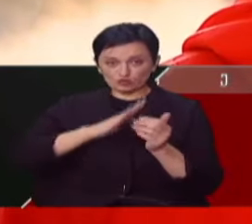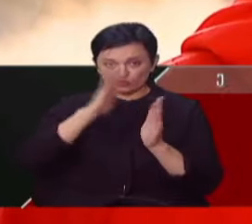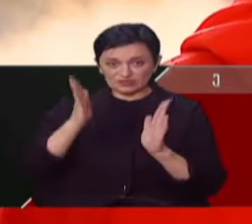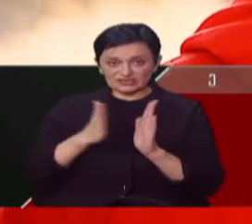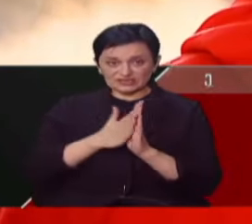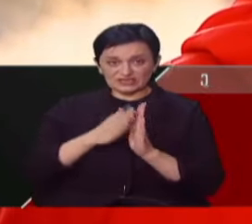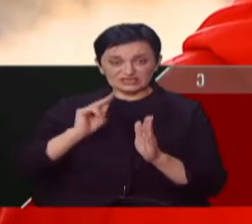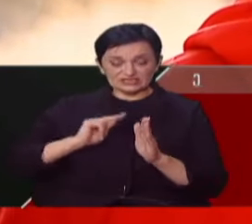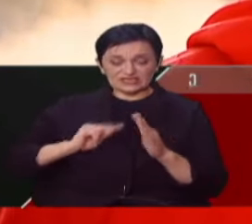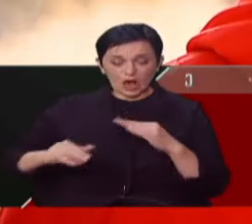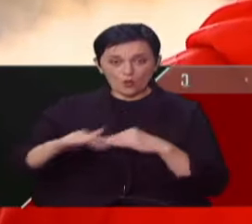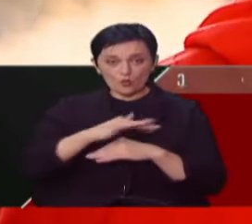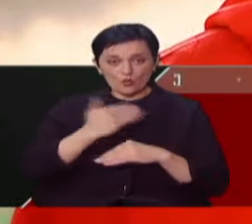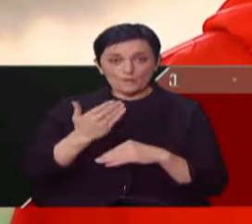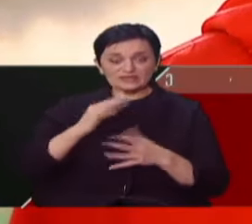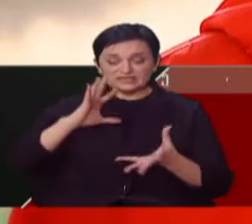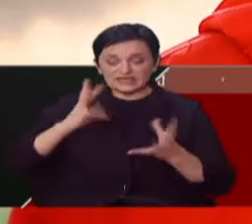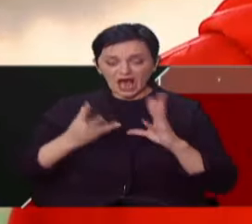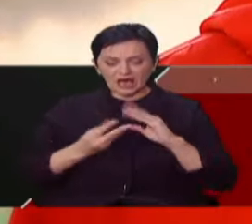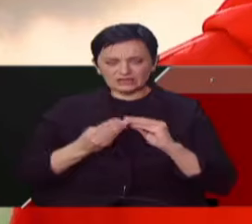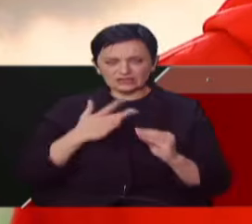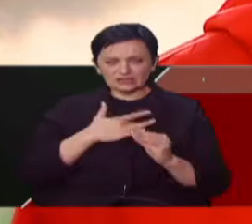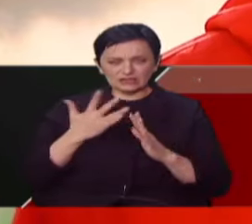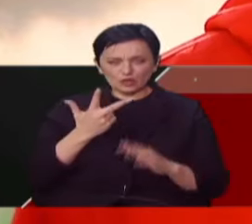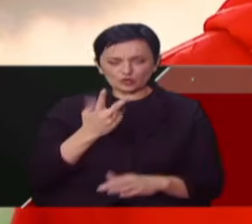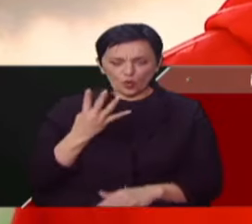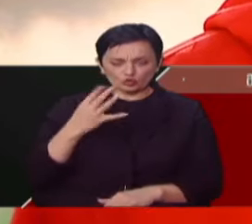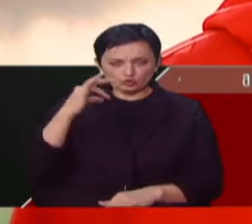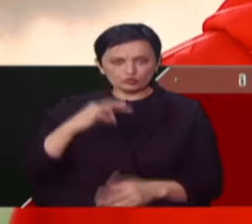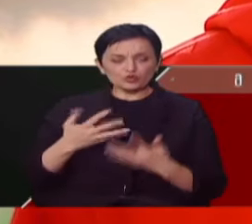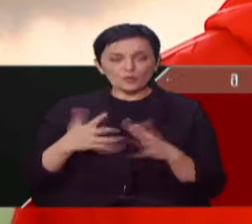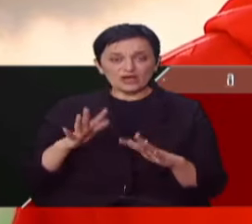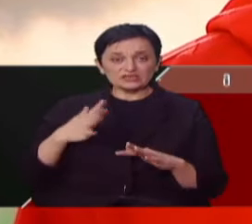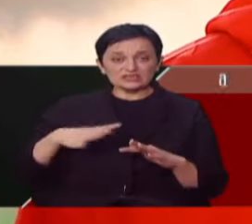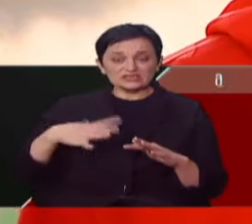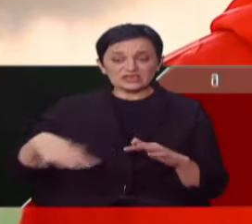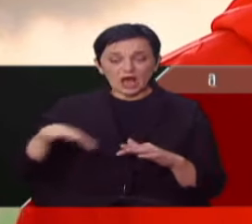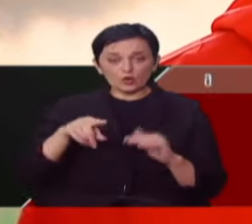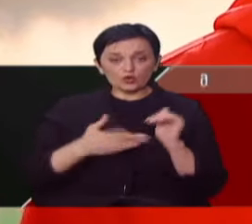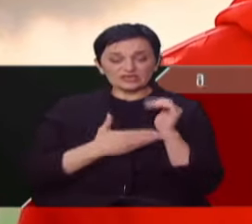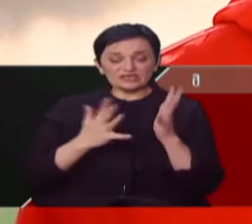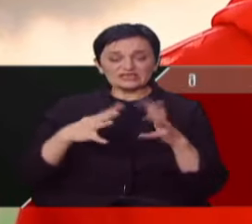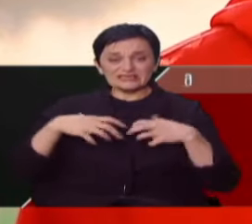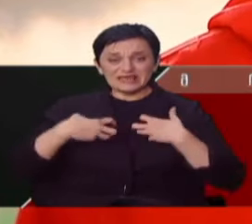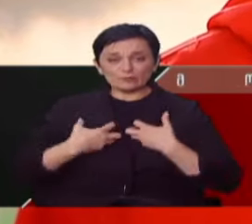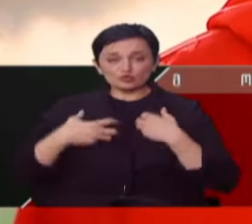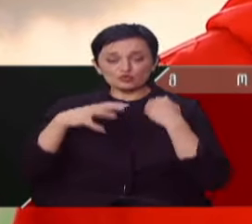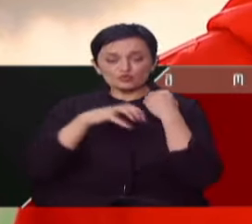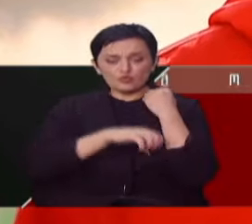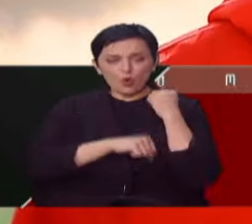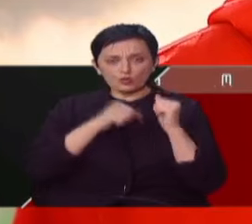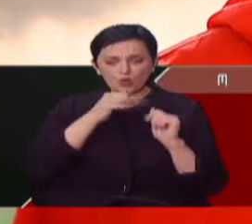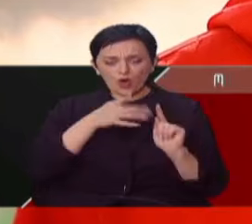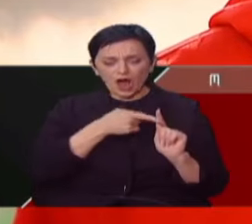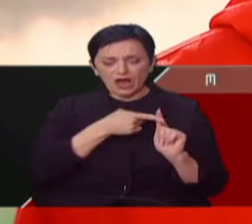საველე სამუშაოები და დაიწყო უკვე მისი ანალიზი. დაახლოებით 34%-ზე მეტი საქართველოს ტყეებისა, სამწუხაროდ იმ ბოლო 10